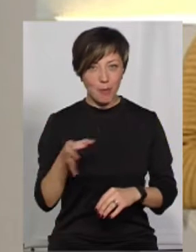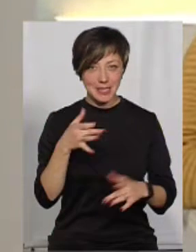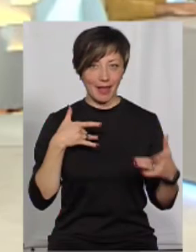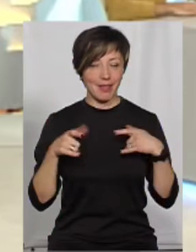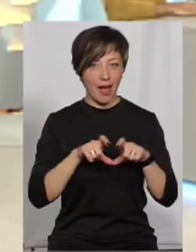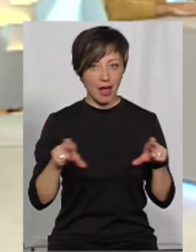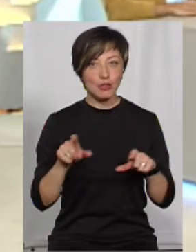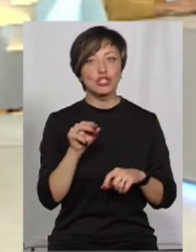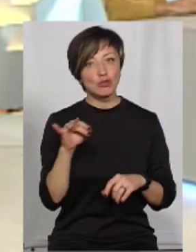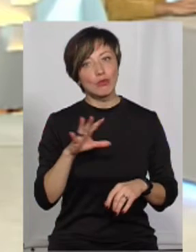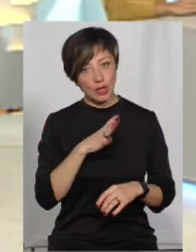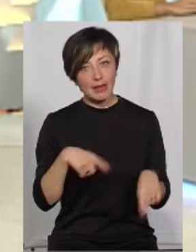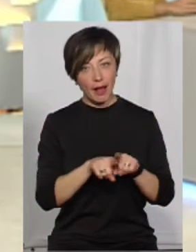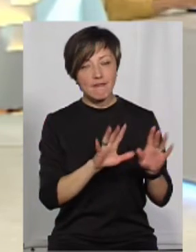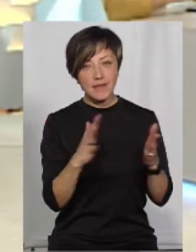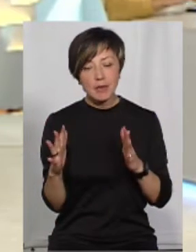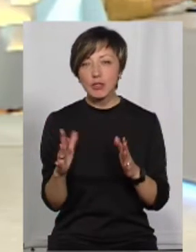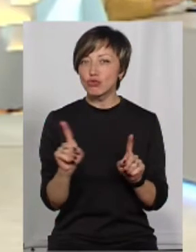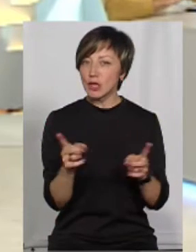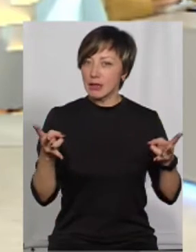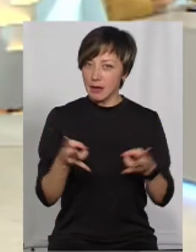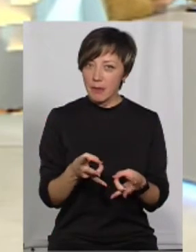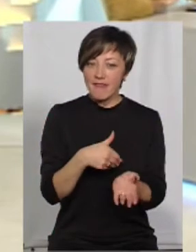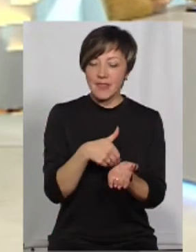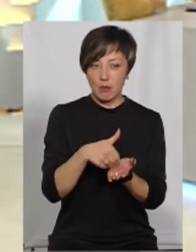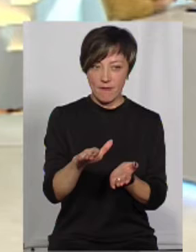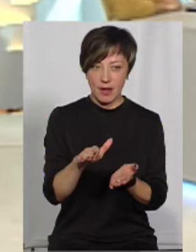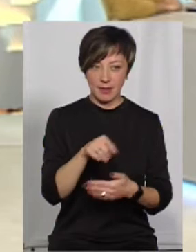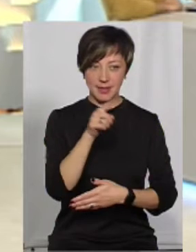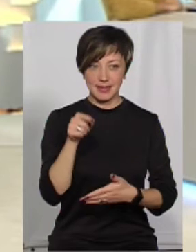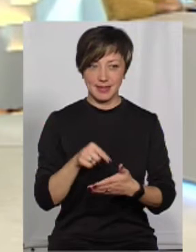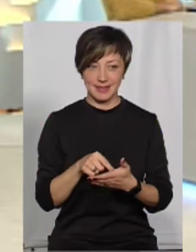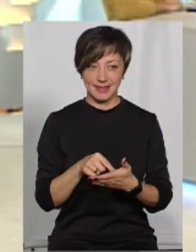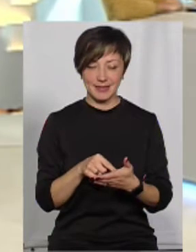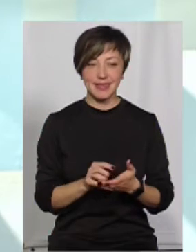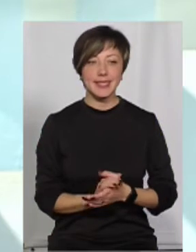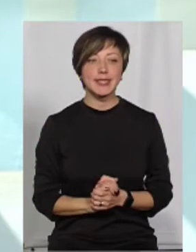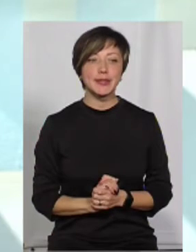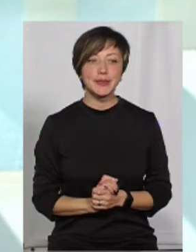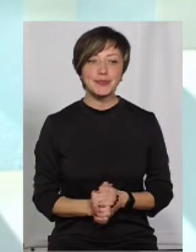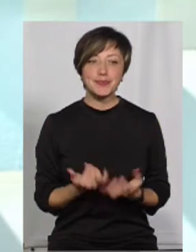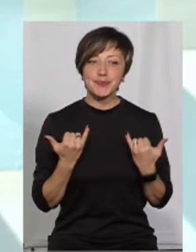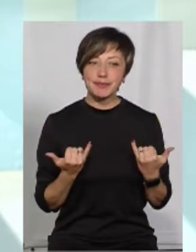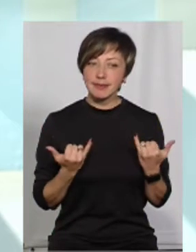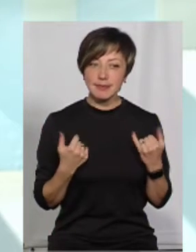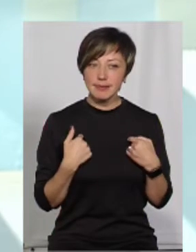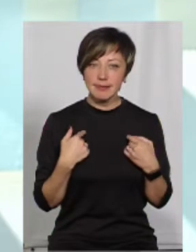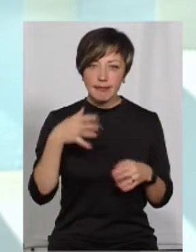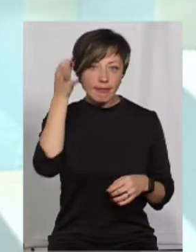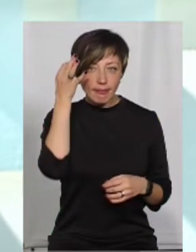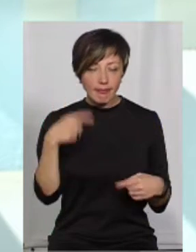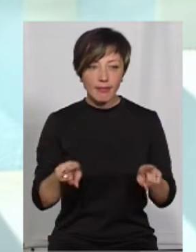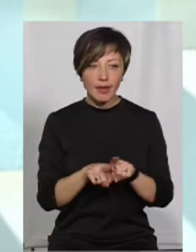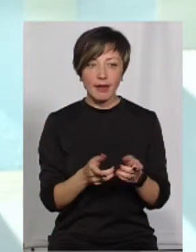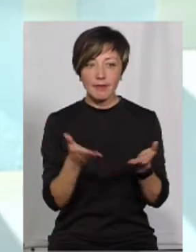обласний театр? Чи були такі випадки, що від чогось довелось відмовлятися? Ну, я наразі такого не пригадаю. Звісно,